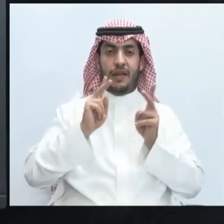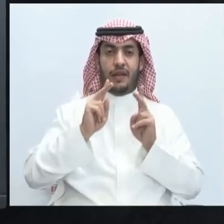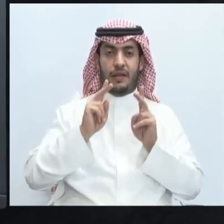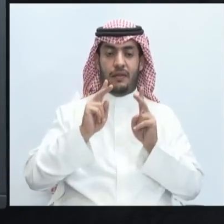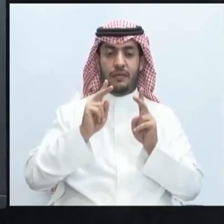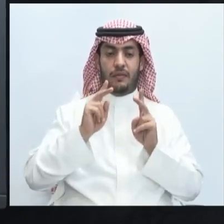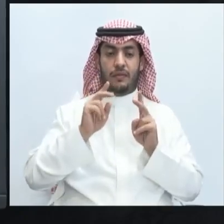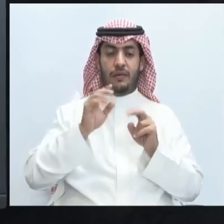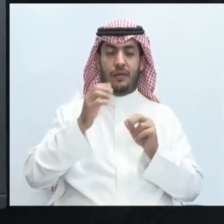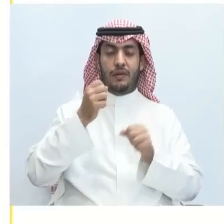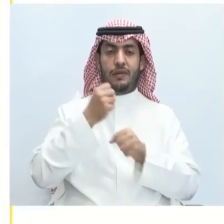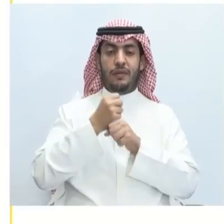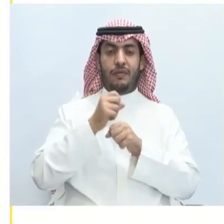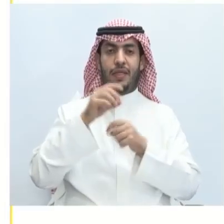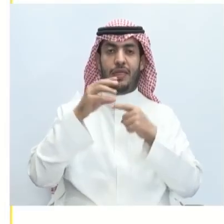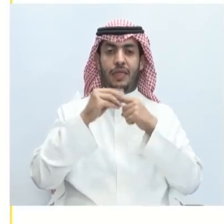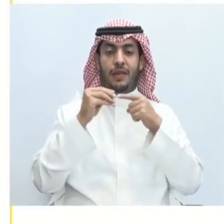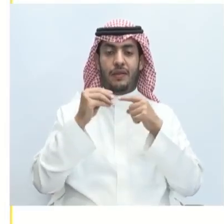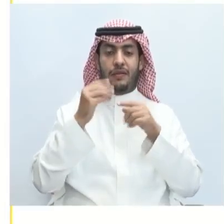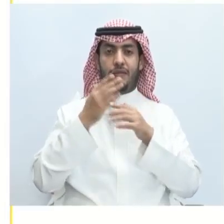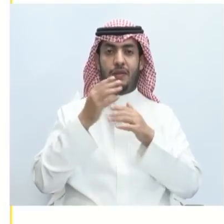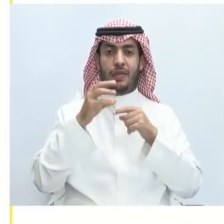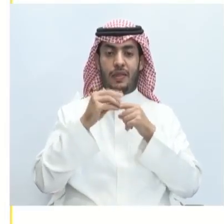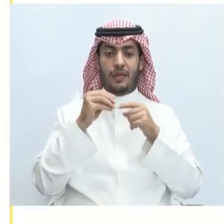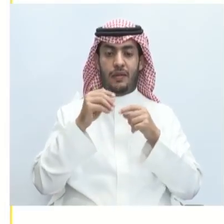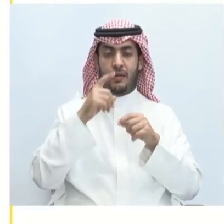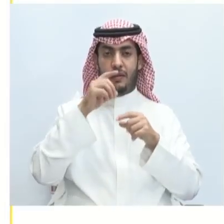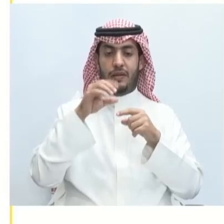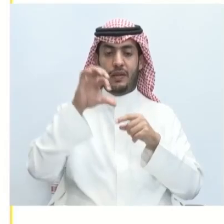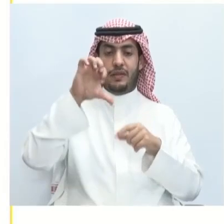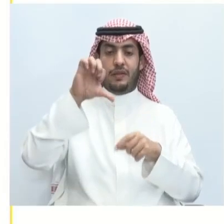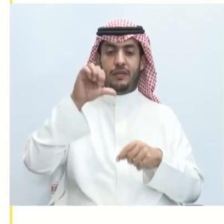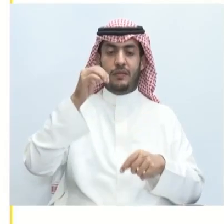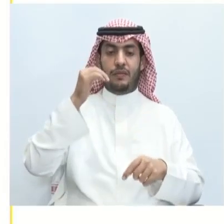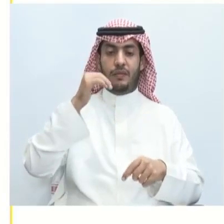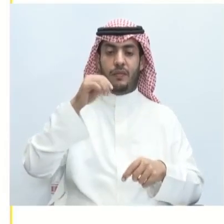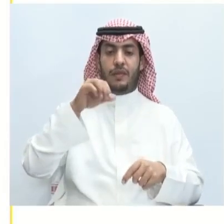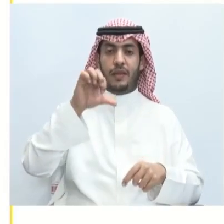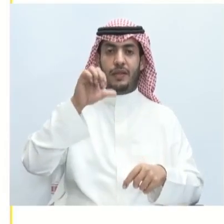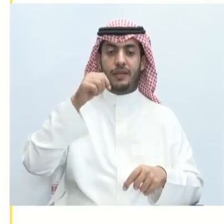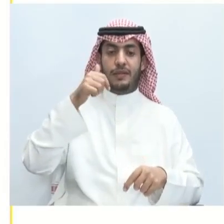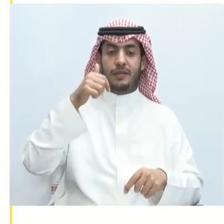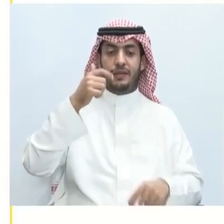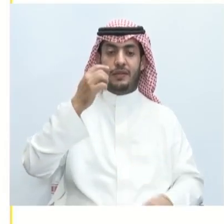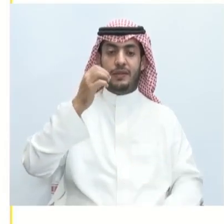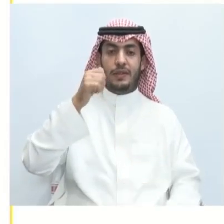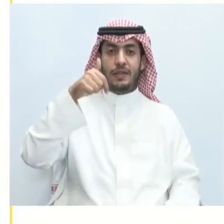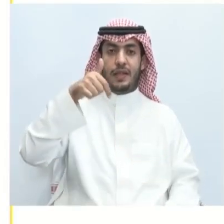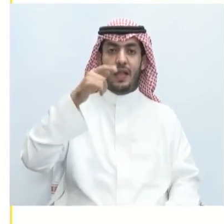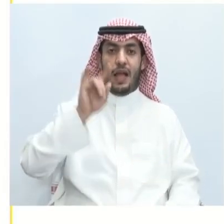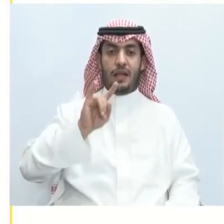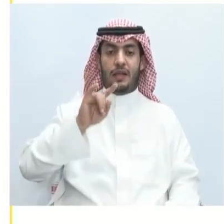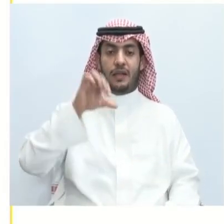يا ابطال اذا سنستعمل الطرح حتى نستعمل الطرح ونطرح 9 سته اعشار من تسعه اعشار